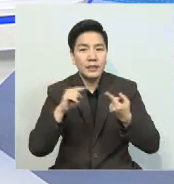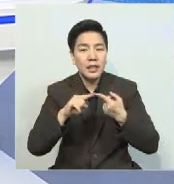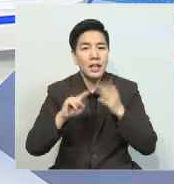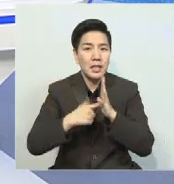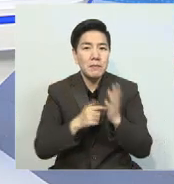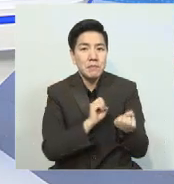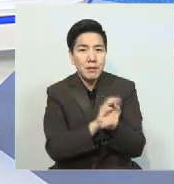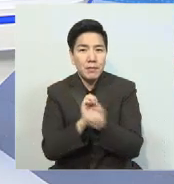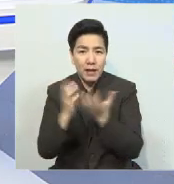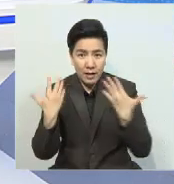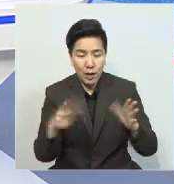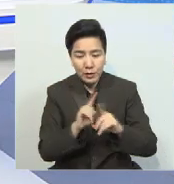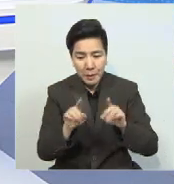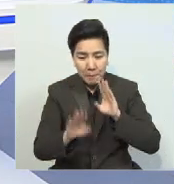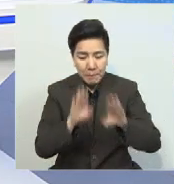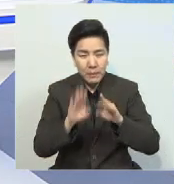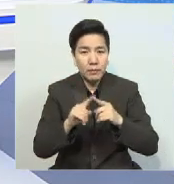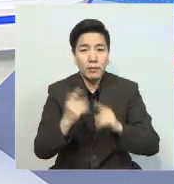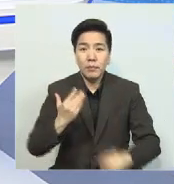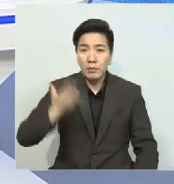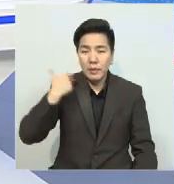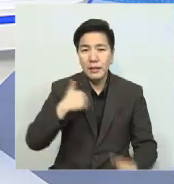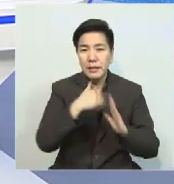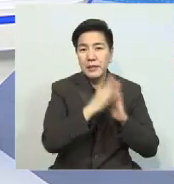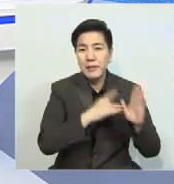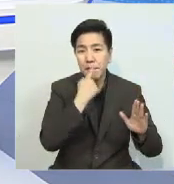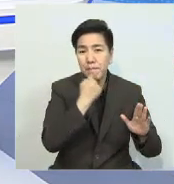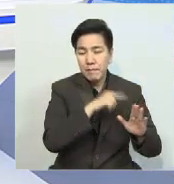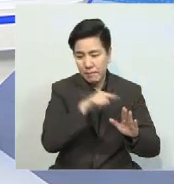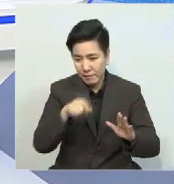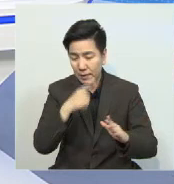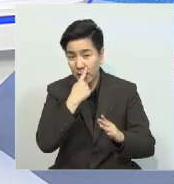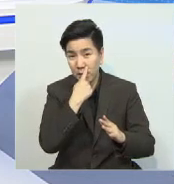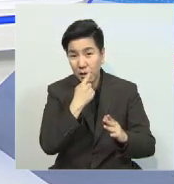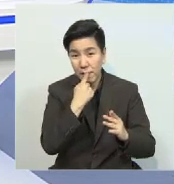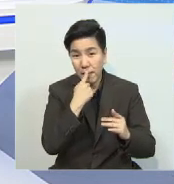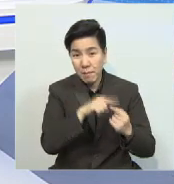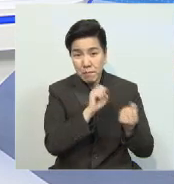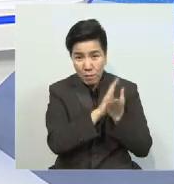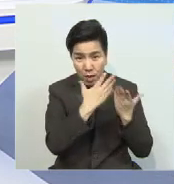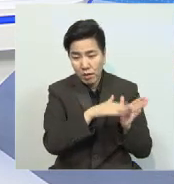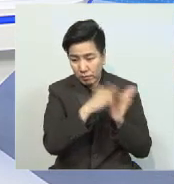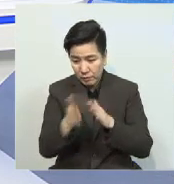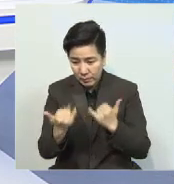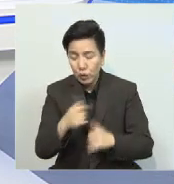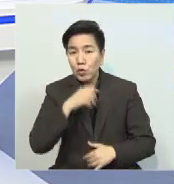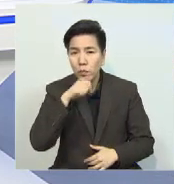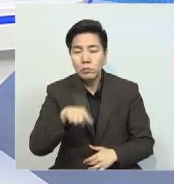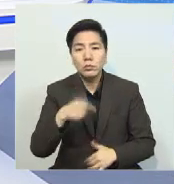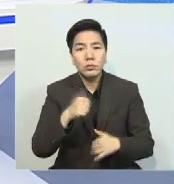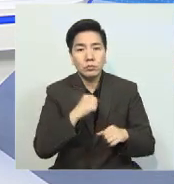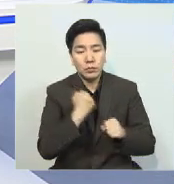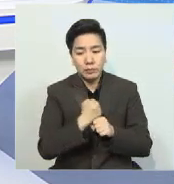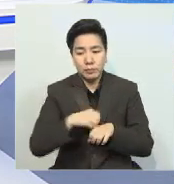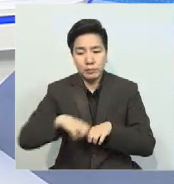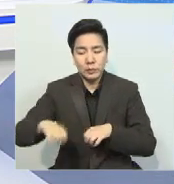ริ่มมีผลกระทบแต่ว่าเปรียบเทียบกับวันอื่นๆเป็นสีแดงอันนั้นมีผลแล้วสถานการณ์หลังจากนี้ก็น่าจะดีขึ้นทุกหน่วยงานร่วม